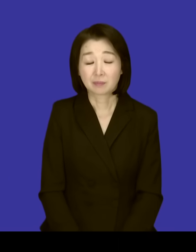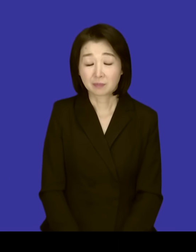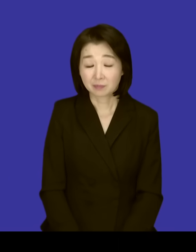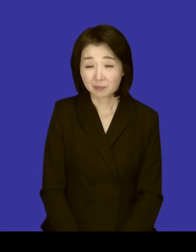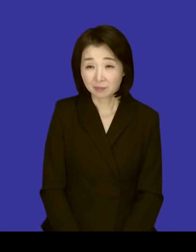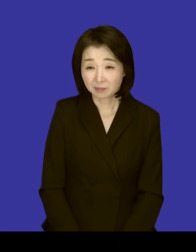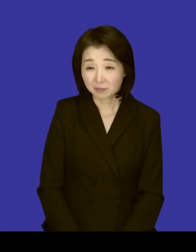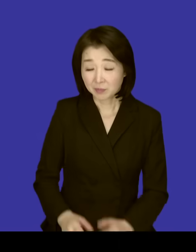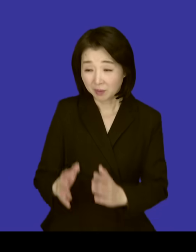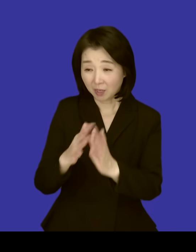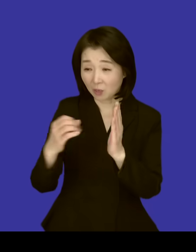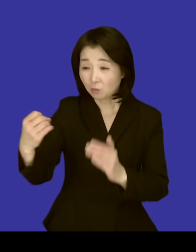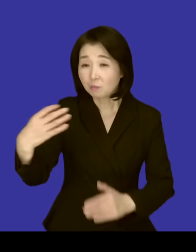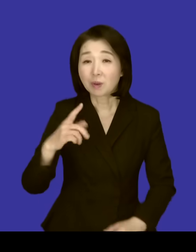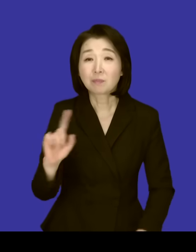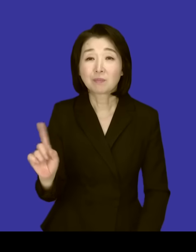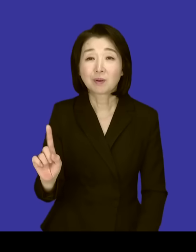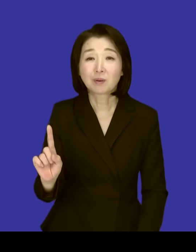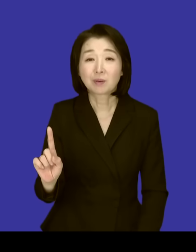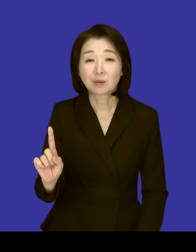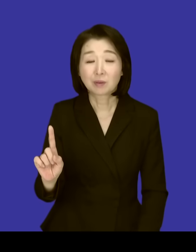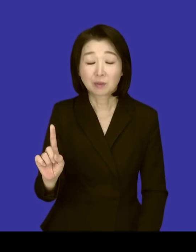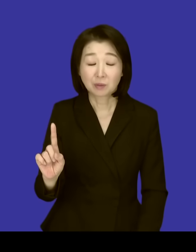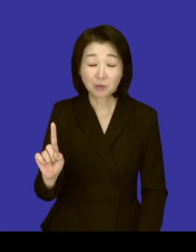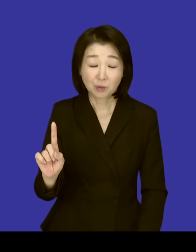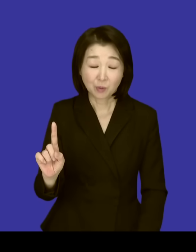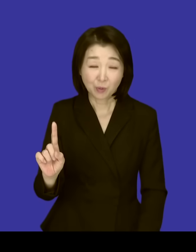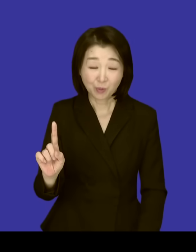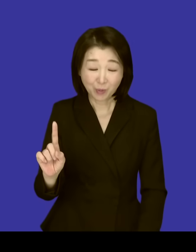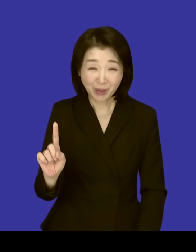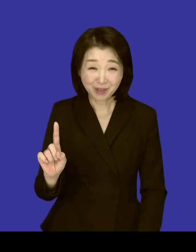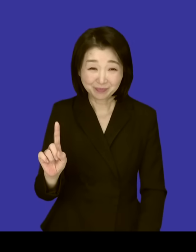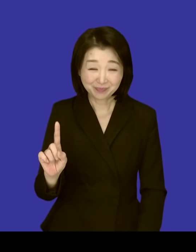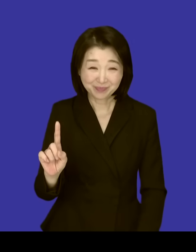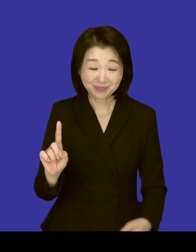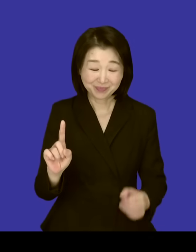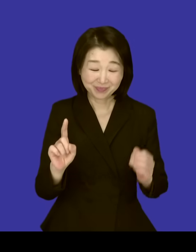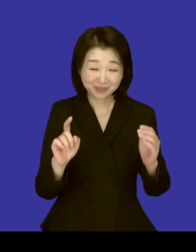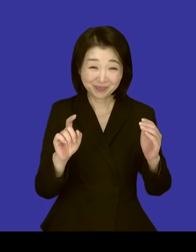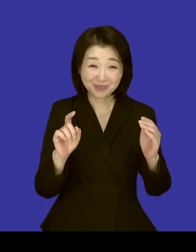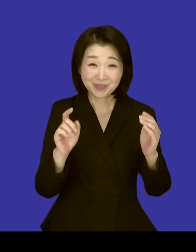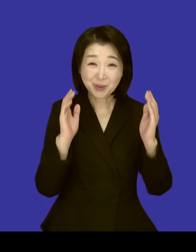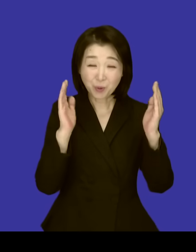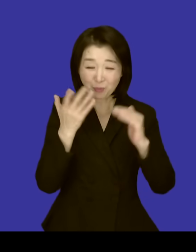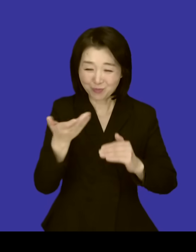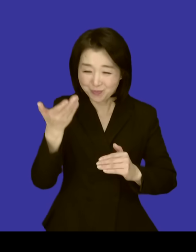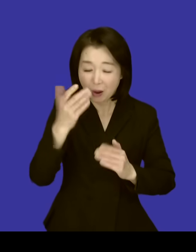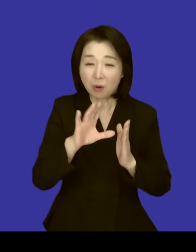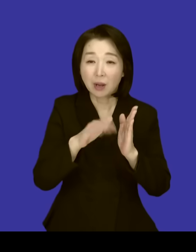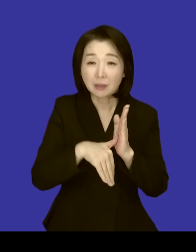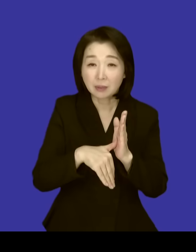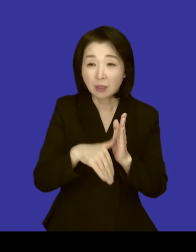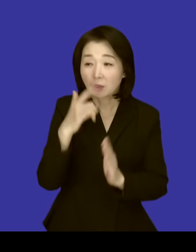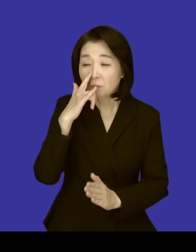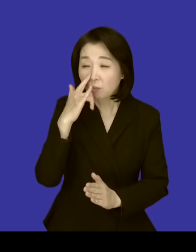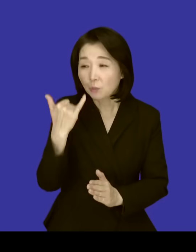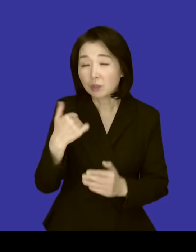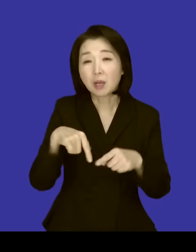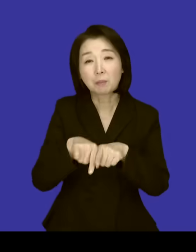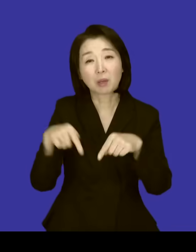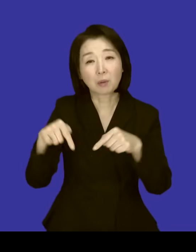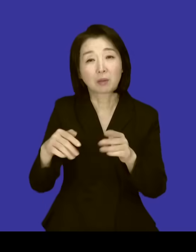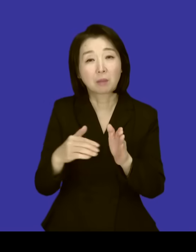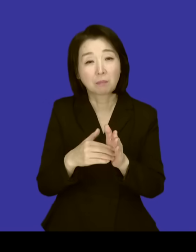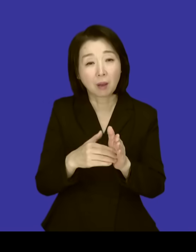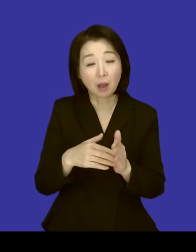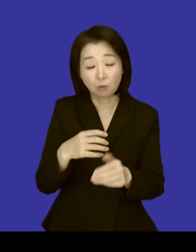들은 얘기인데 사실은 학년이 올라갈수록 담임 선생님들이 학부모님과 면담을 한대요. 근데 이제 저는